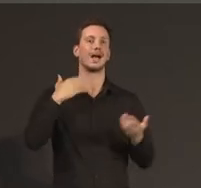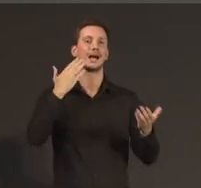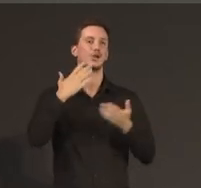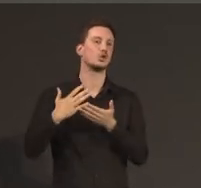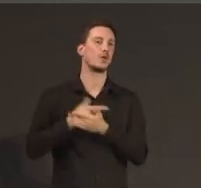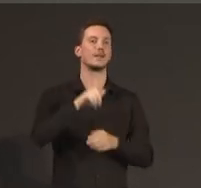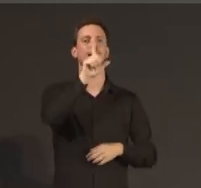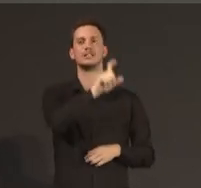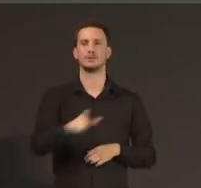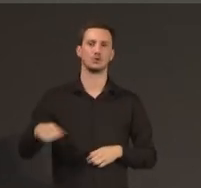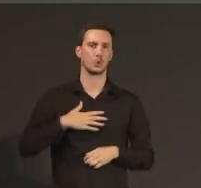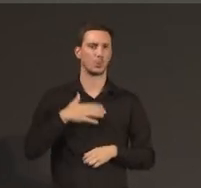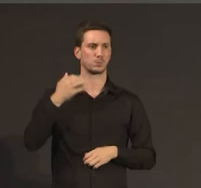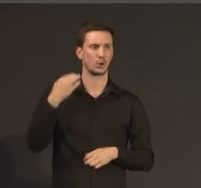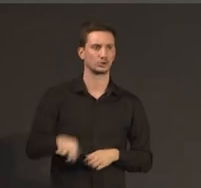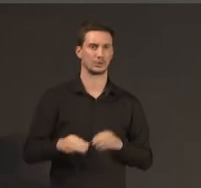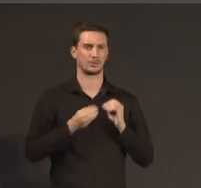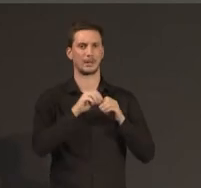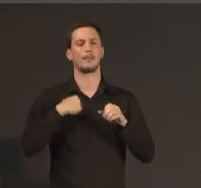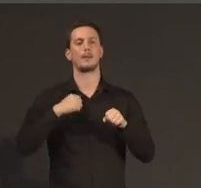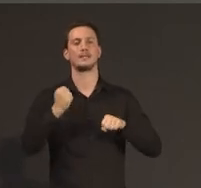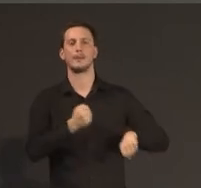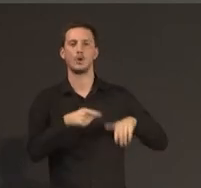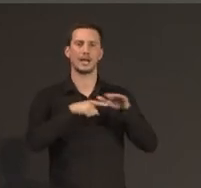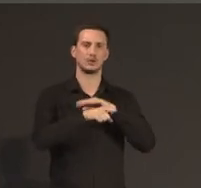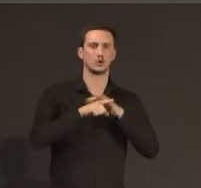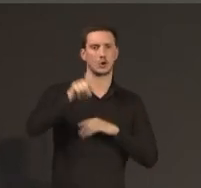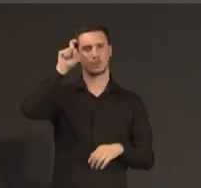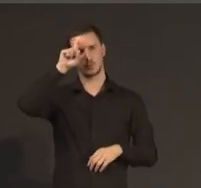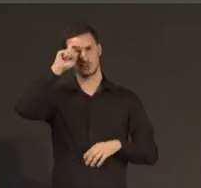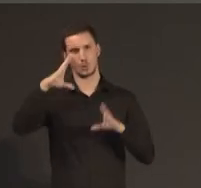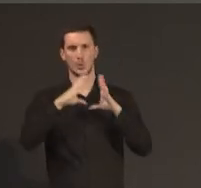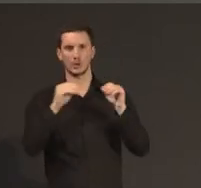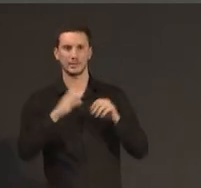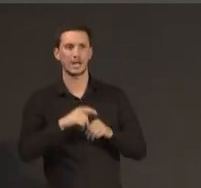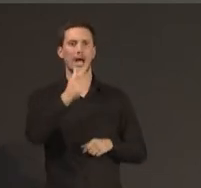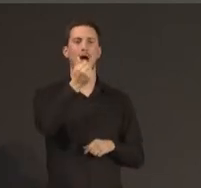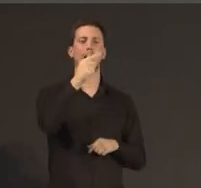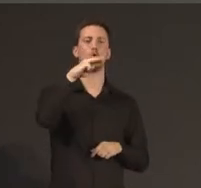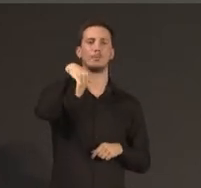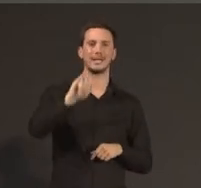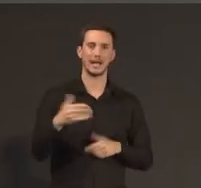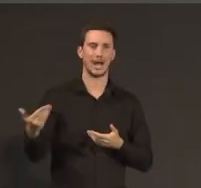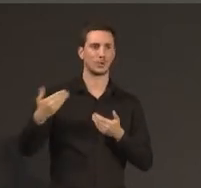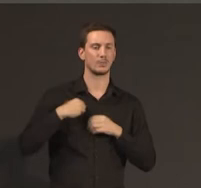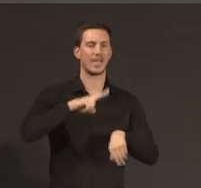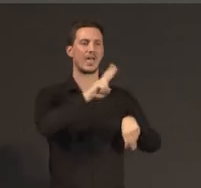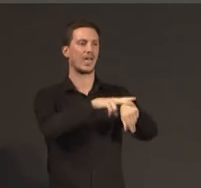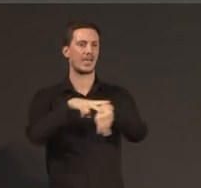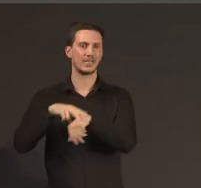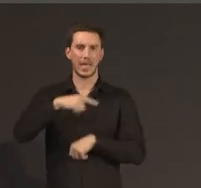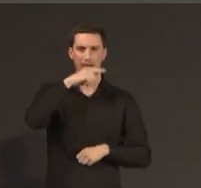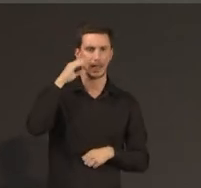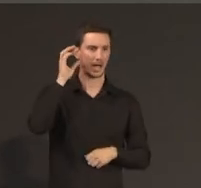les persones que han fet possible, el personal de gestió, el professorat de la universitat, els alumni que ens han ajudat, els delegats i delegades